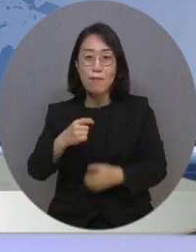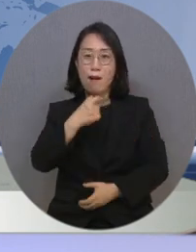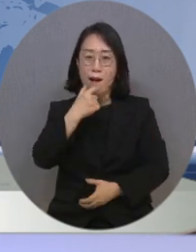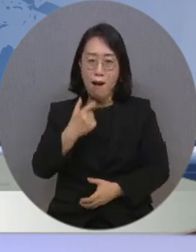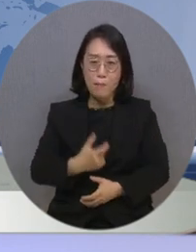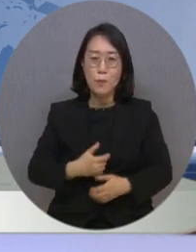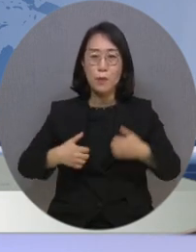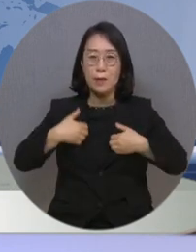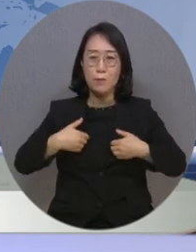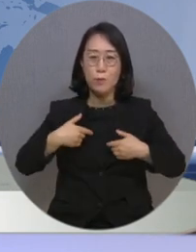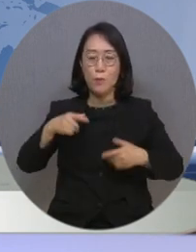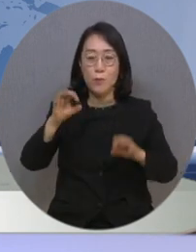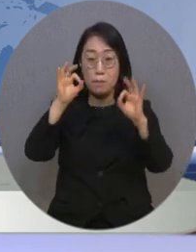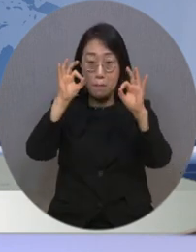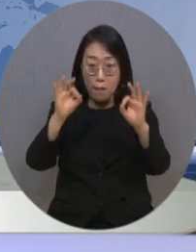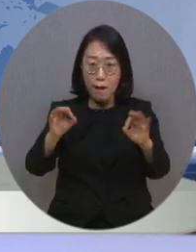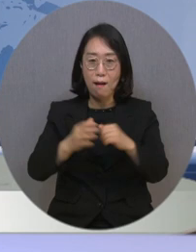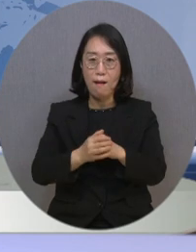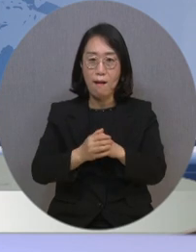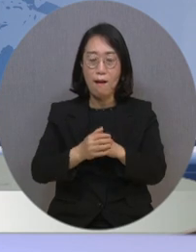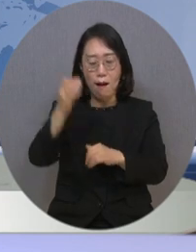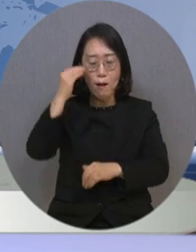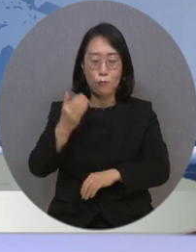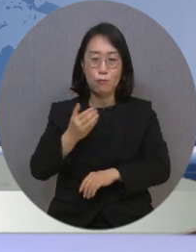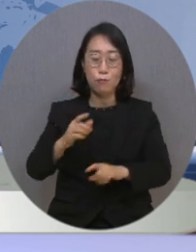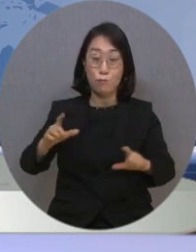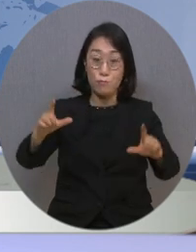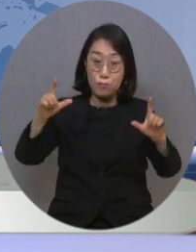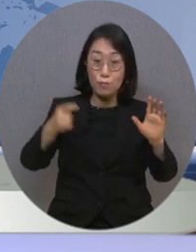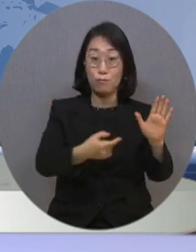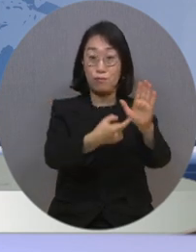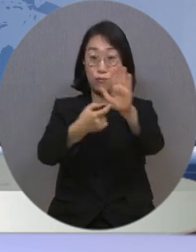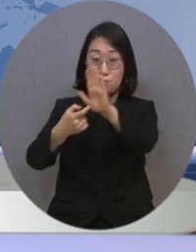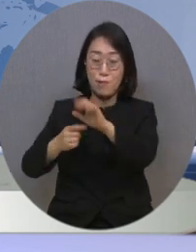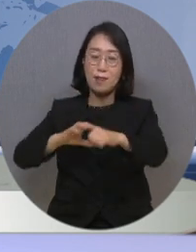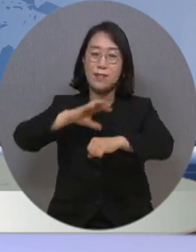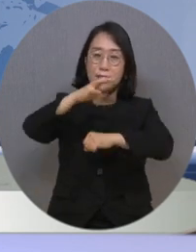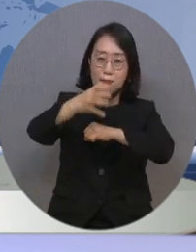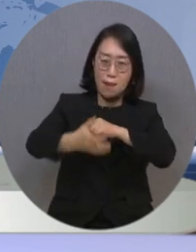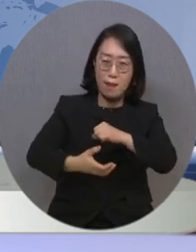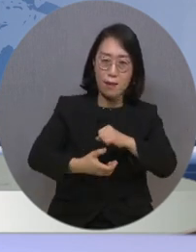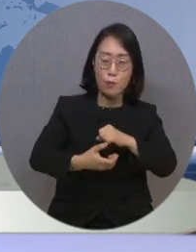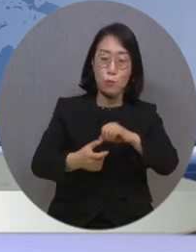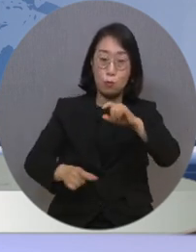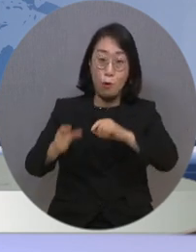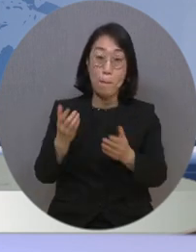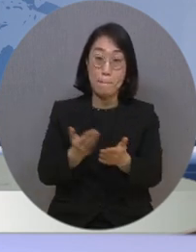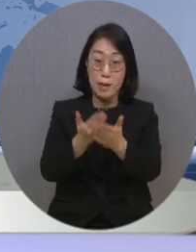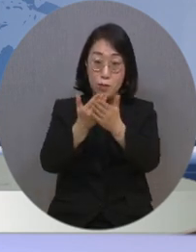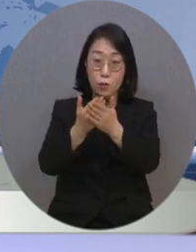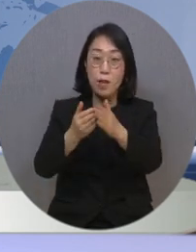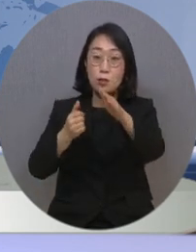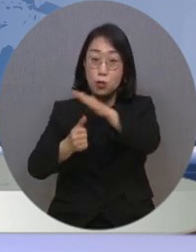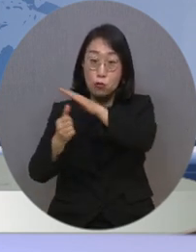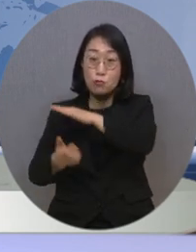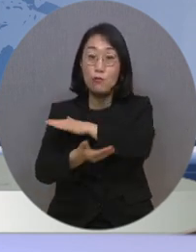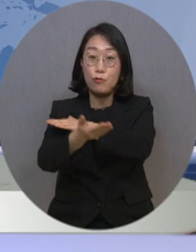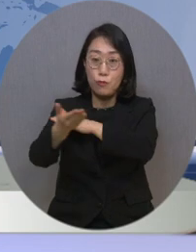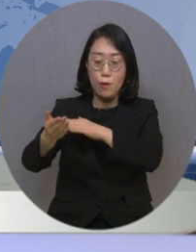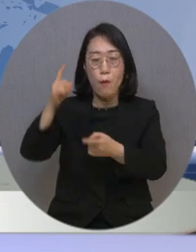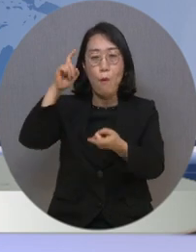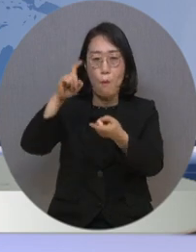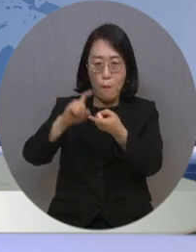선사했는데요 대한민국의 위상을 드높이며 국내를 넘어 세계로 뻗어가는 장의 스포츠 선수들에게